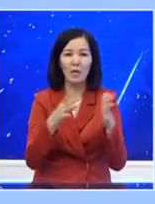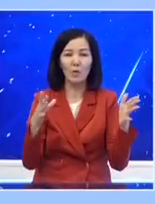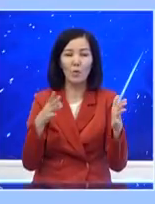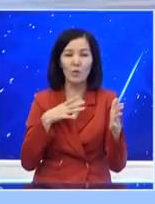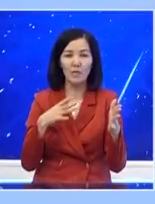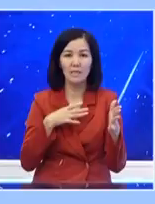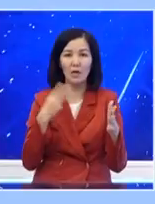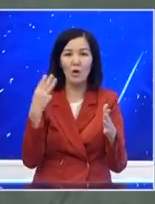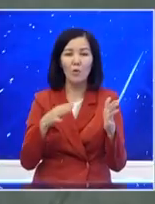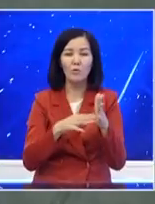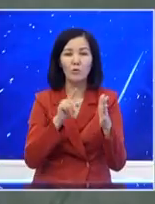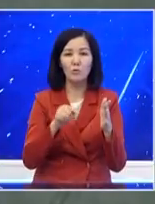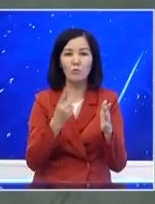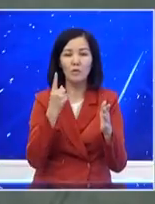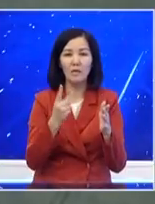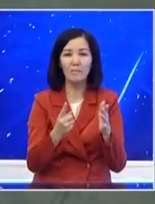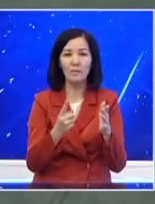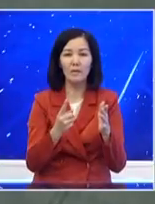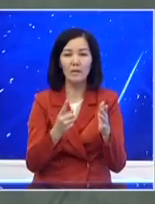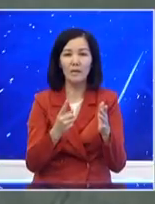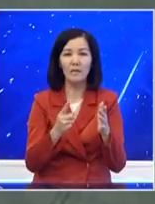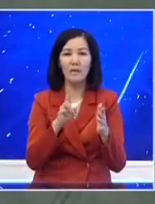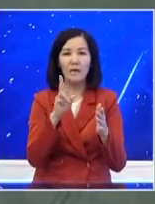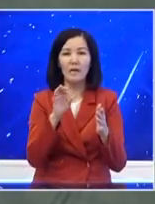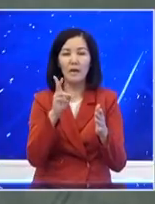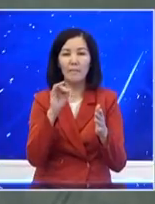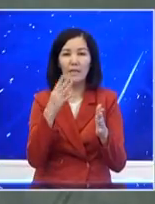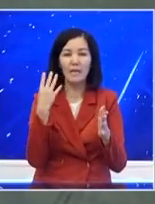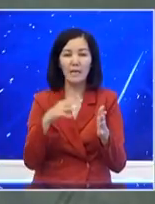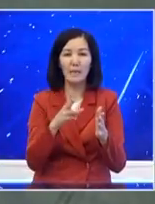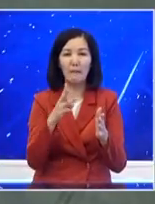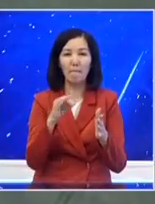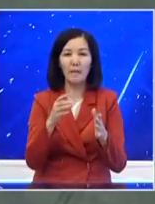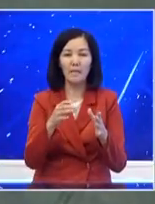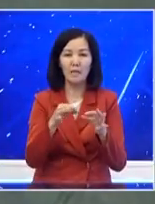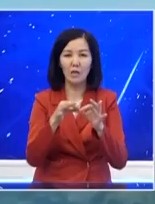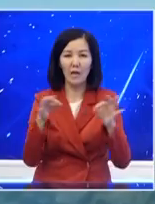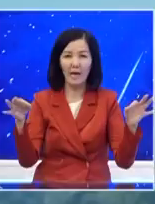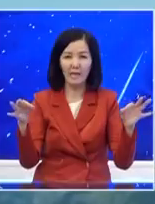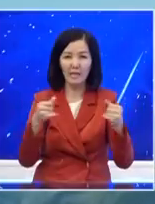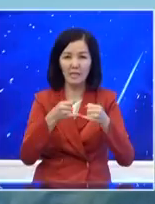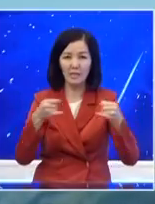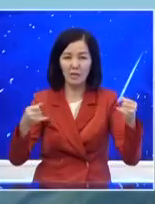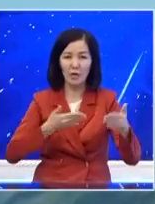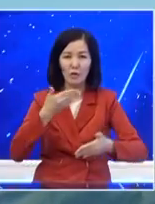Фредди 39,1 градустық болат кабелмен 40 метрді жүріп өтті. Кейін дәл сол